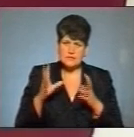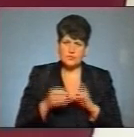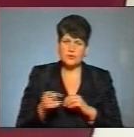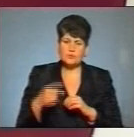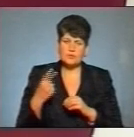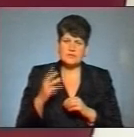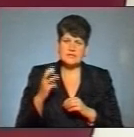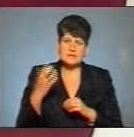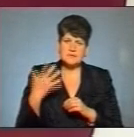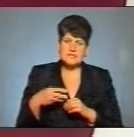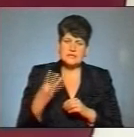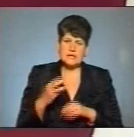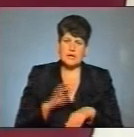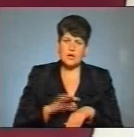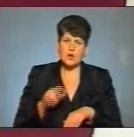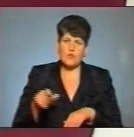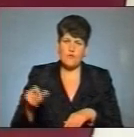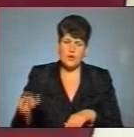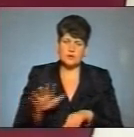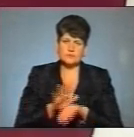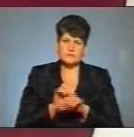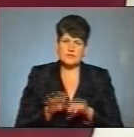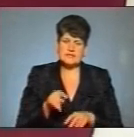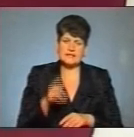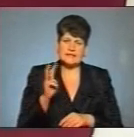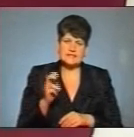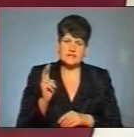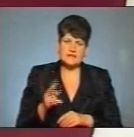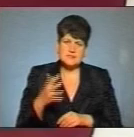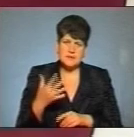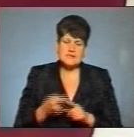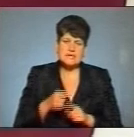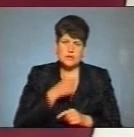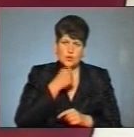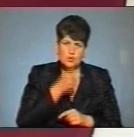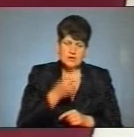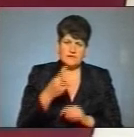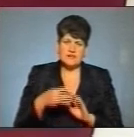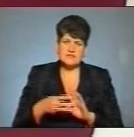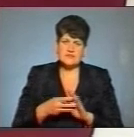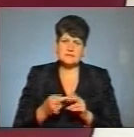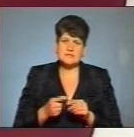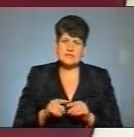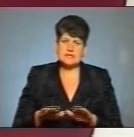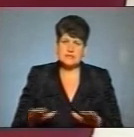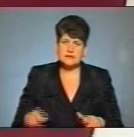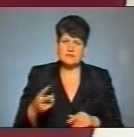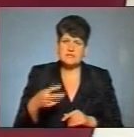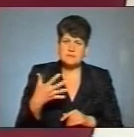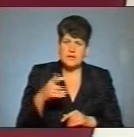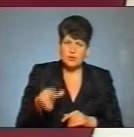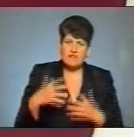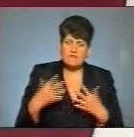Тернопільщині 353 хворих на COVID-19. З них 325 – це дорослі, 28 – діти. 25 людей